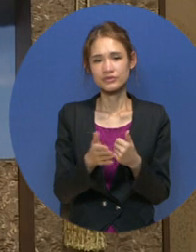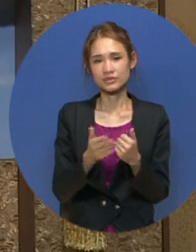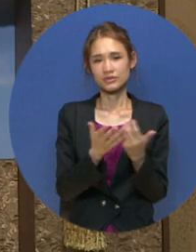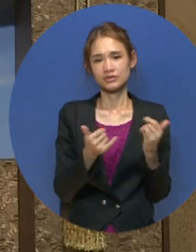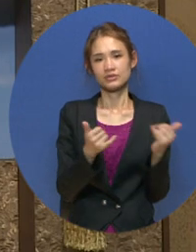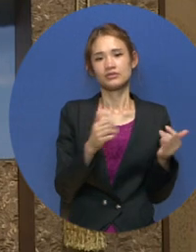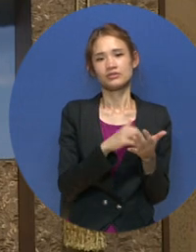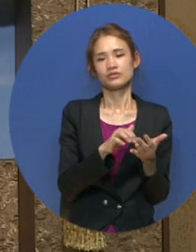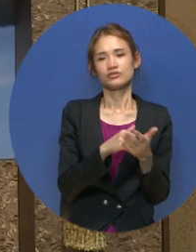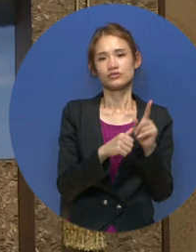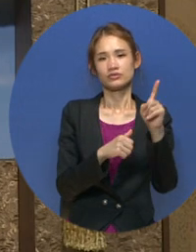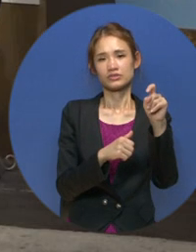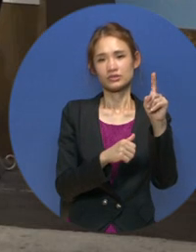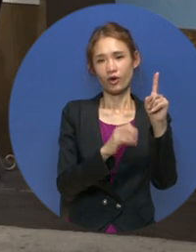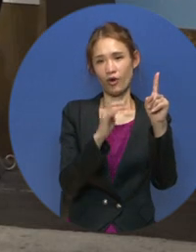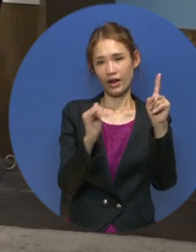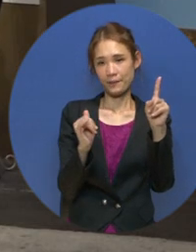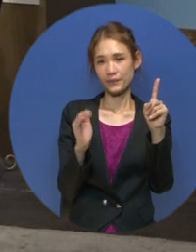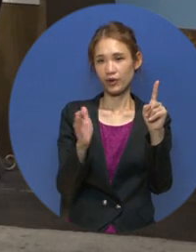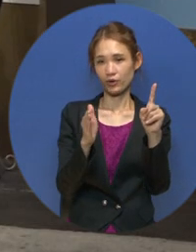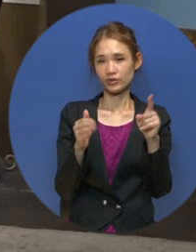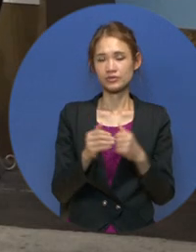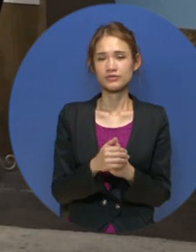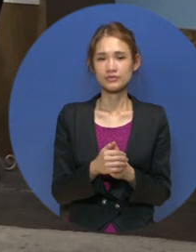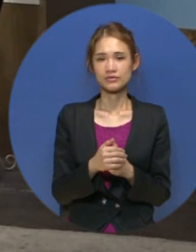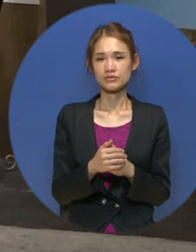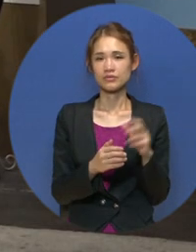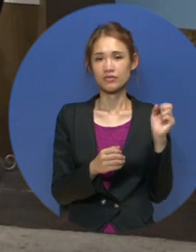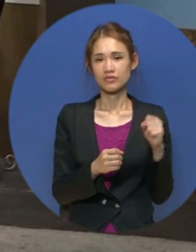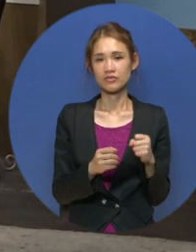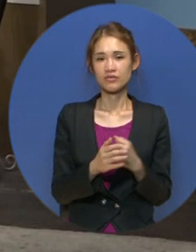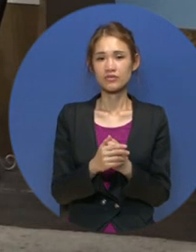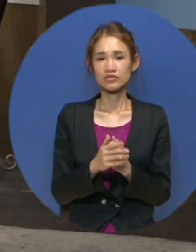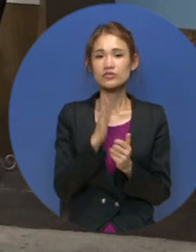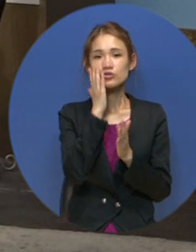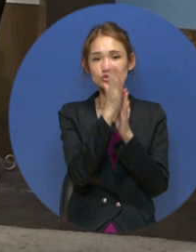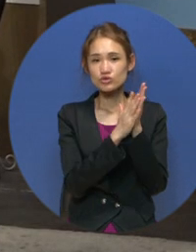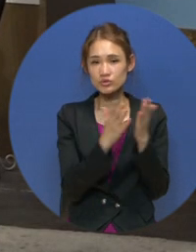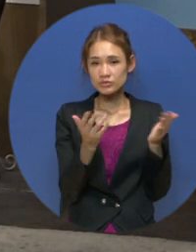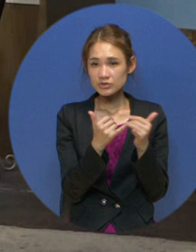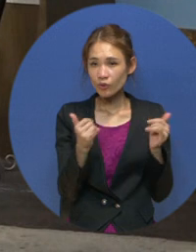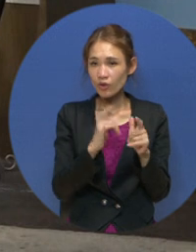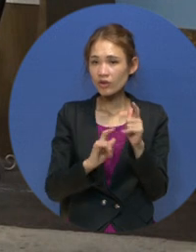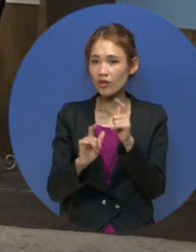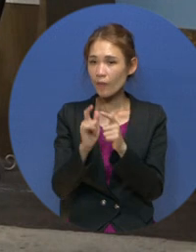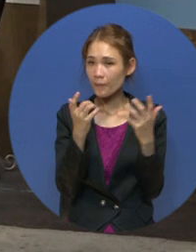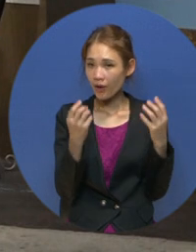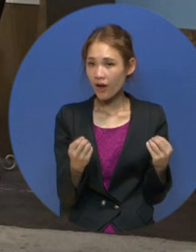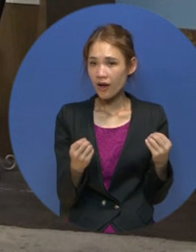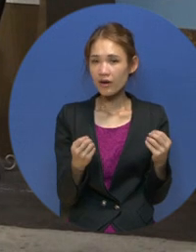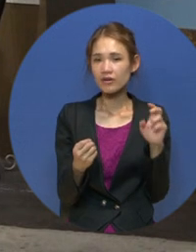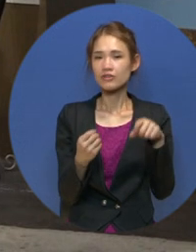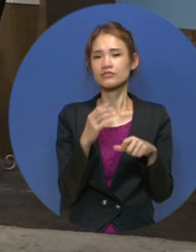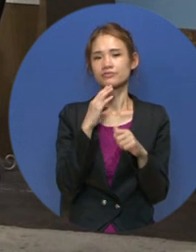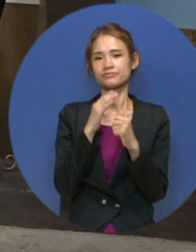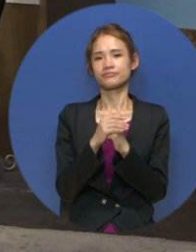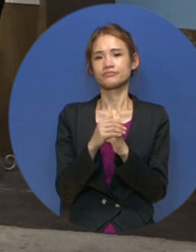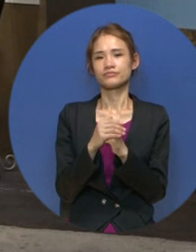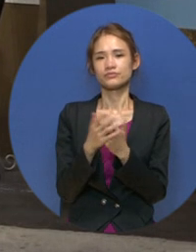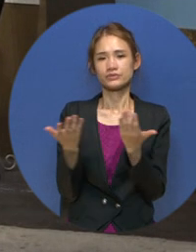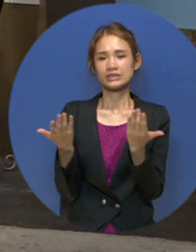희망직원이 현재 지금 11명이 있습니다. 아, 네네. 그러면 숲 직원분들이 더 많네요. 네네네. 거기에 저희가